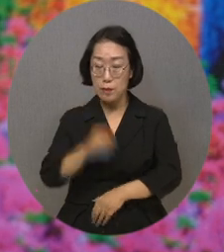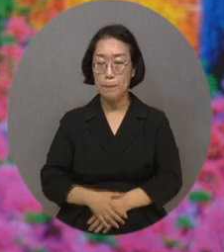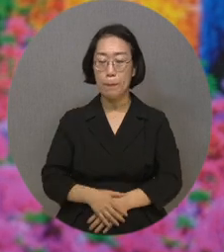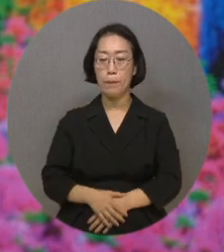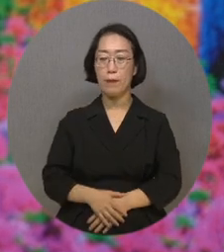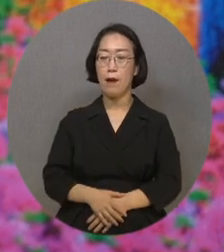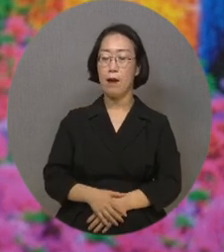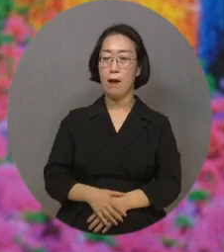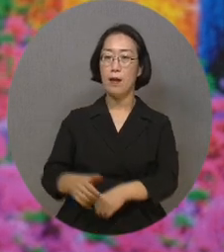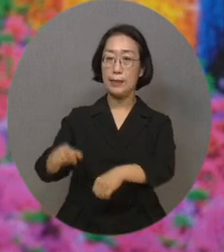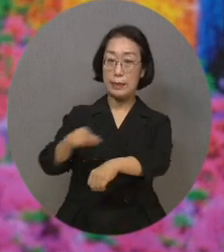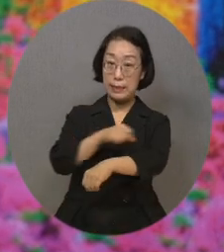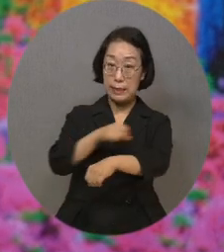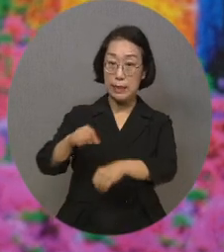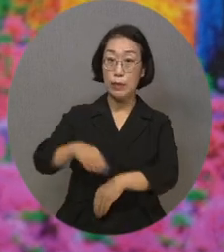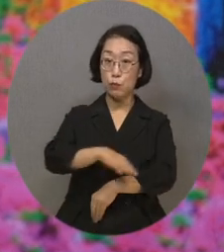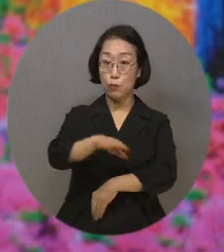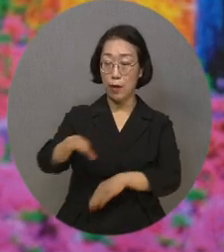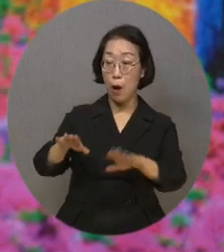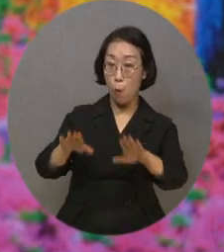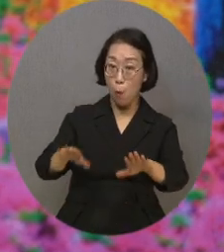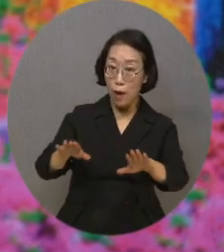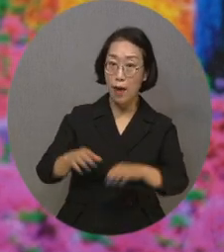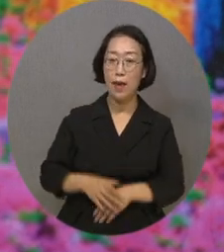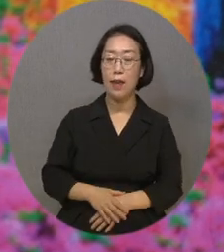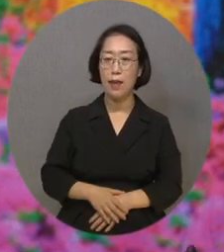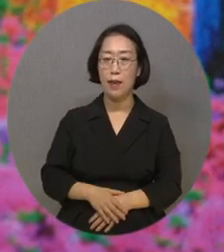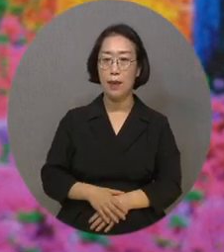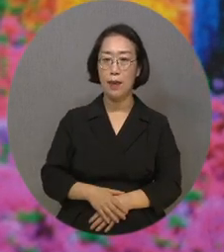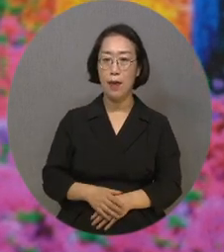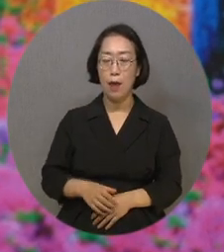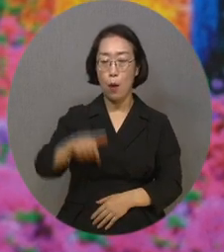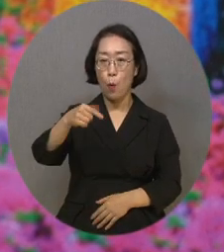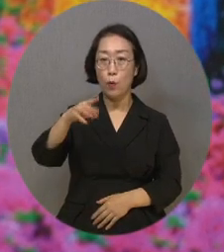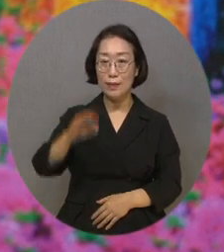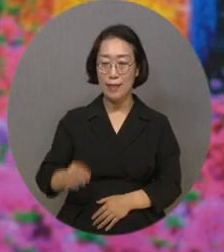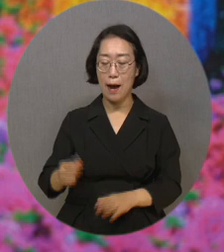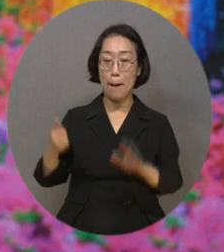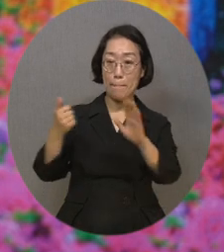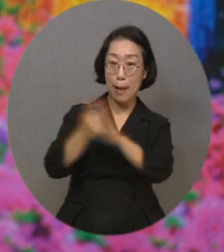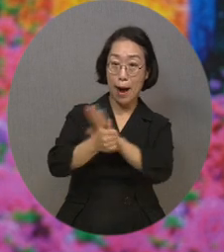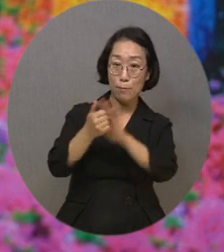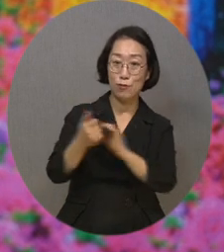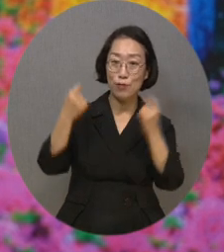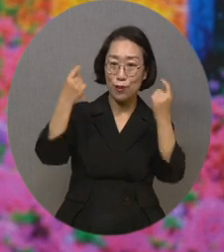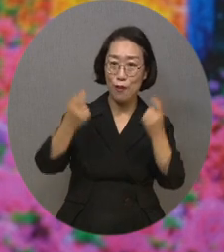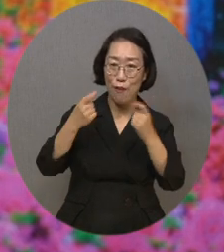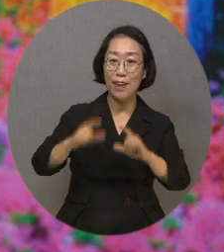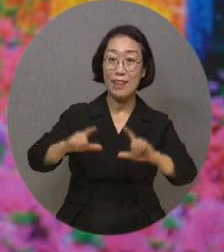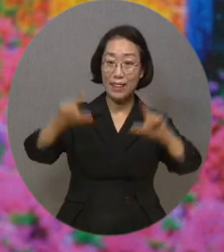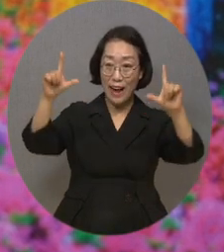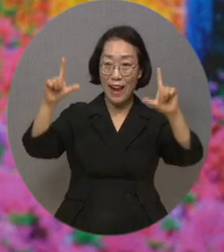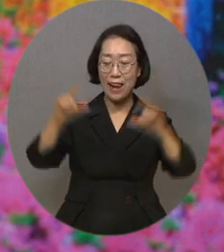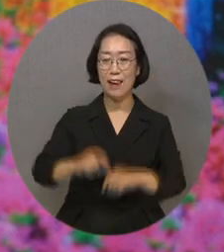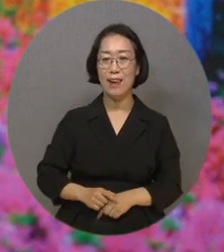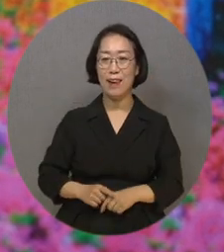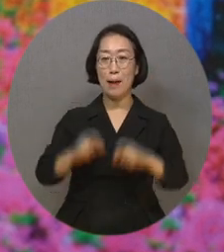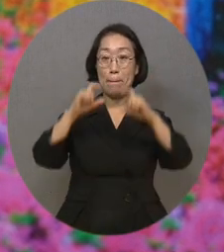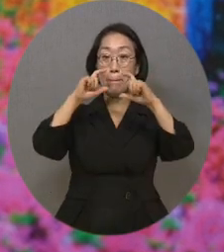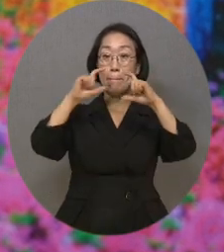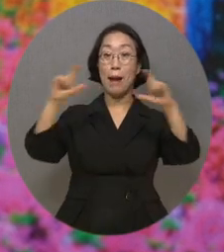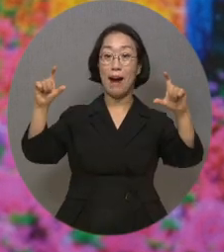특히 이제 저희가 금년도에는 이제 고창 방문의 해 이렇게 네네. 저희가 선언을 하고